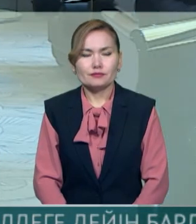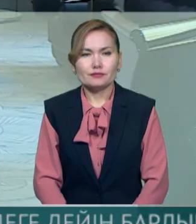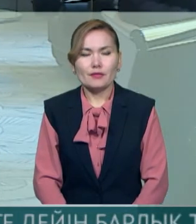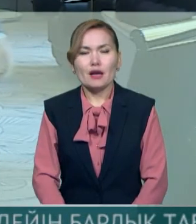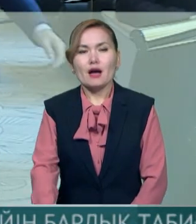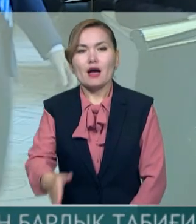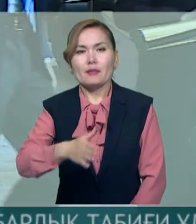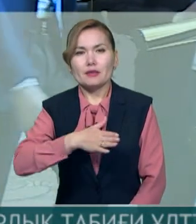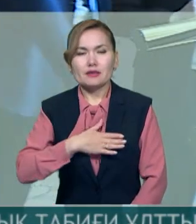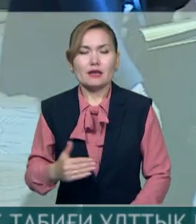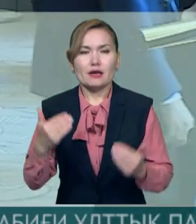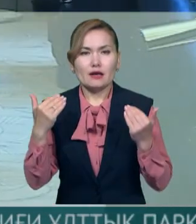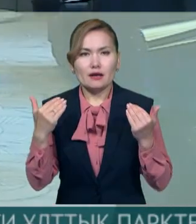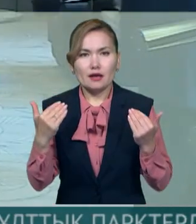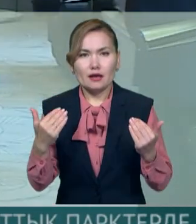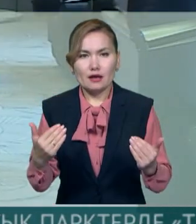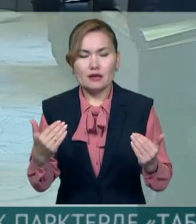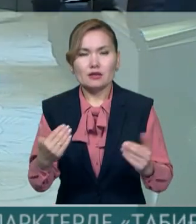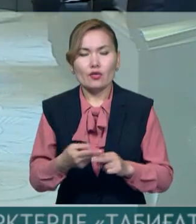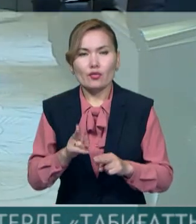Бізде қазір жаңартылатын энергия